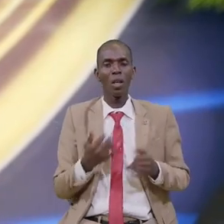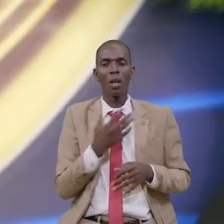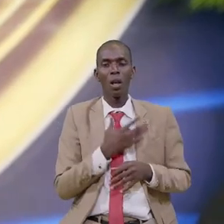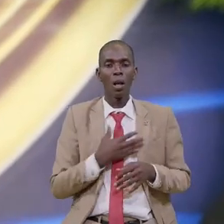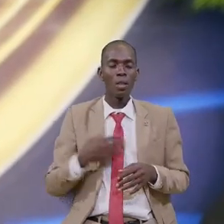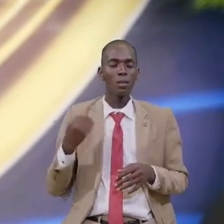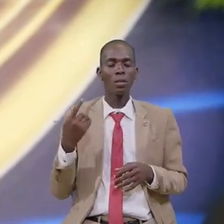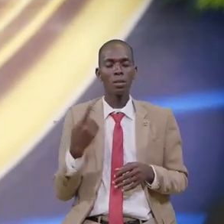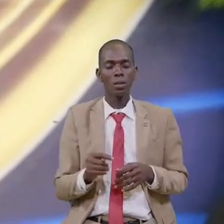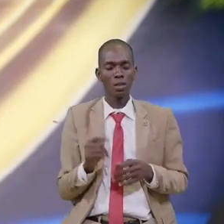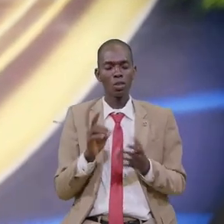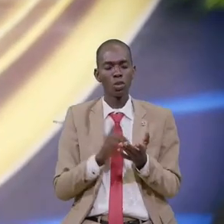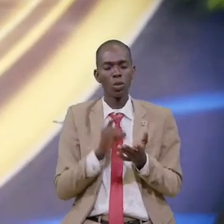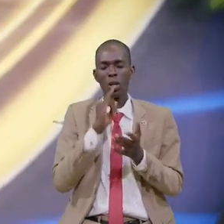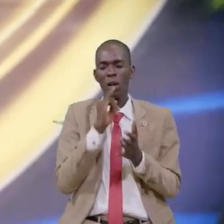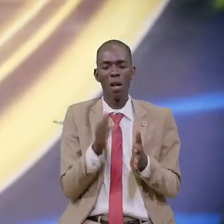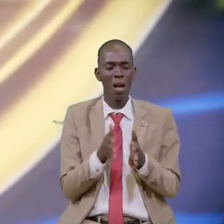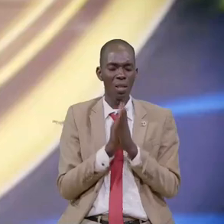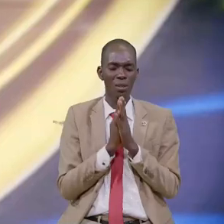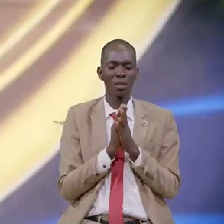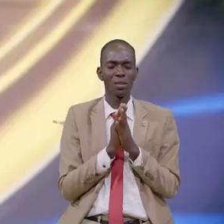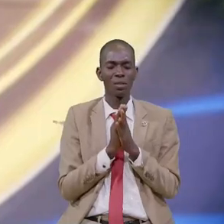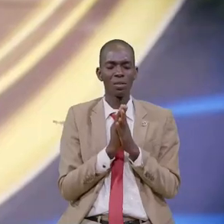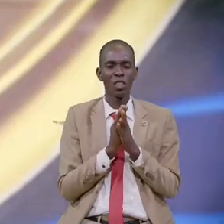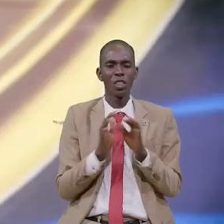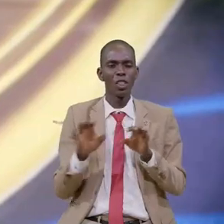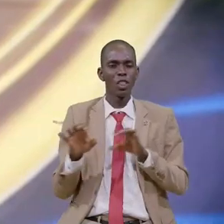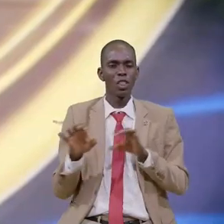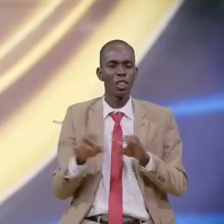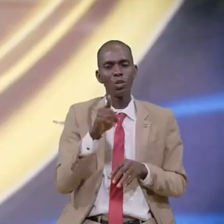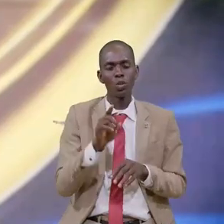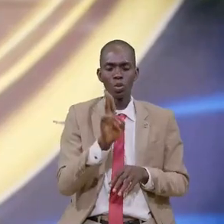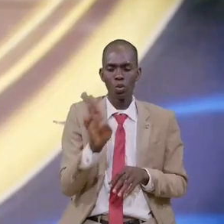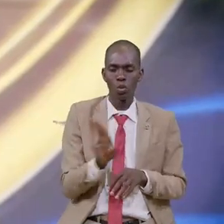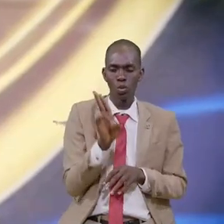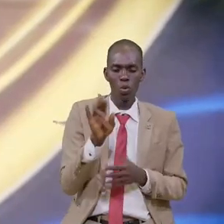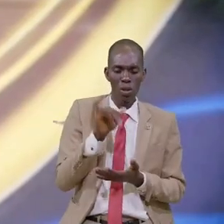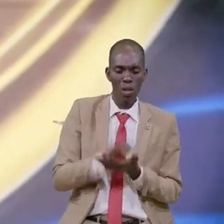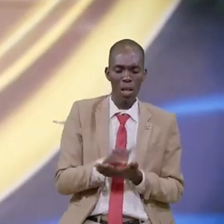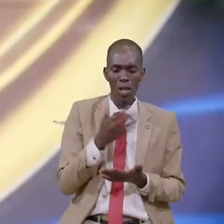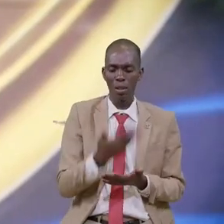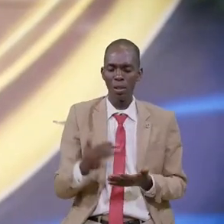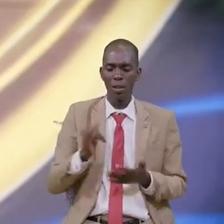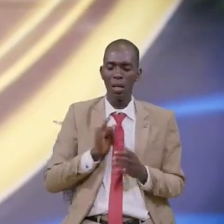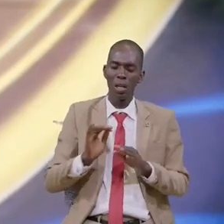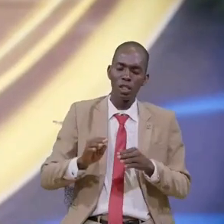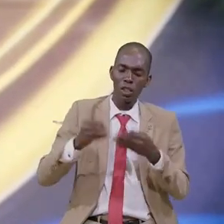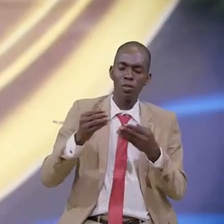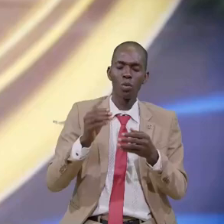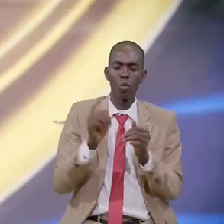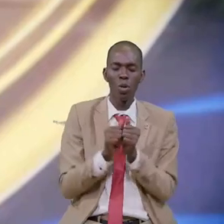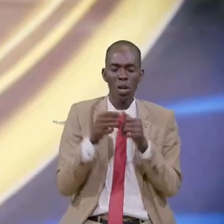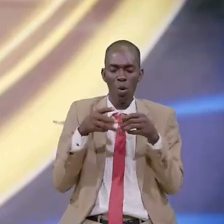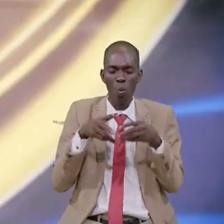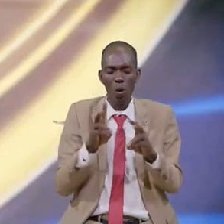que tu as utilisé les médicaments que je t'ai prescrits? Tel que je l'ai dit, selon